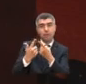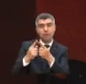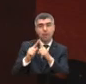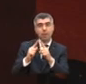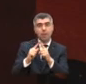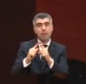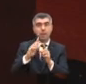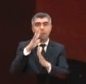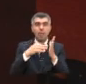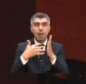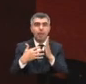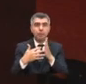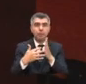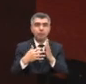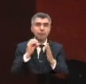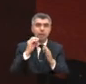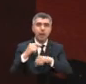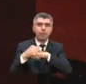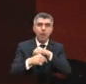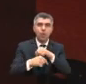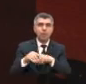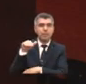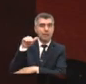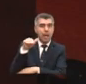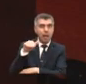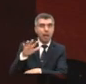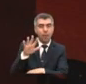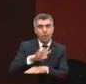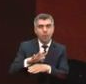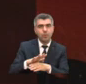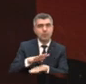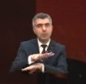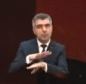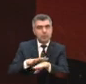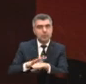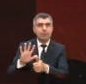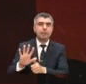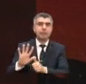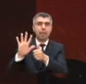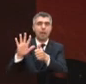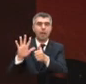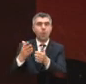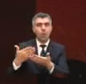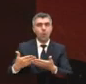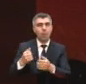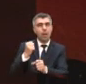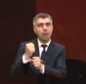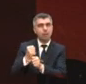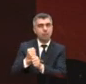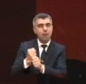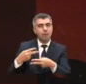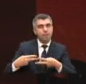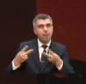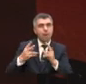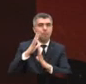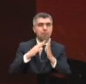النموذج التنموي ديال الاقاليم الجنوبيه. ثم عندنا اليوم الجهات المتبقيه اللي هي 6 ديال الجهات كنشتغلوا اليوم مع من اجل وضع هذه البرامج